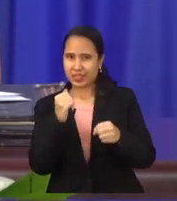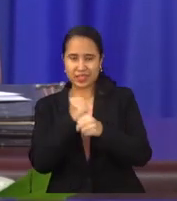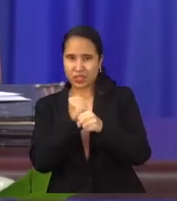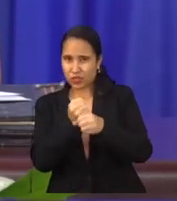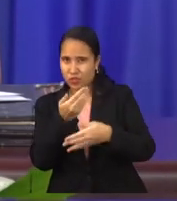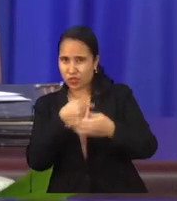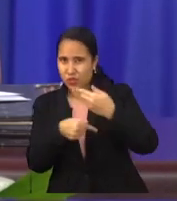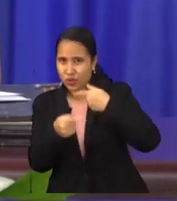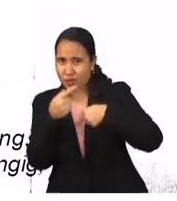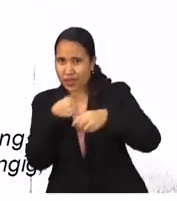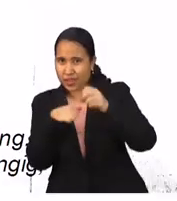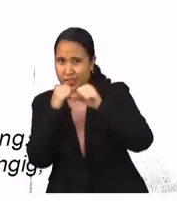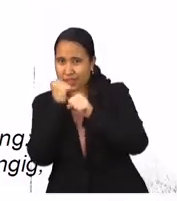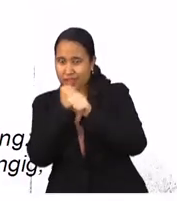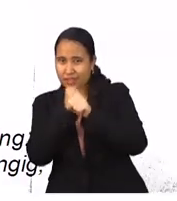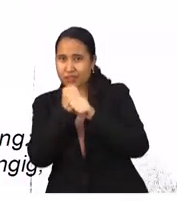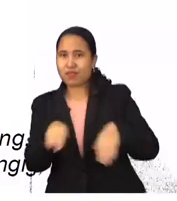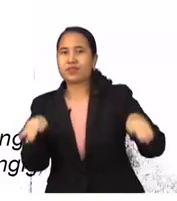van verdragen.